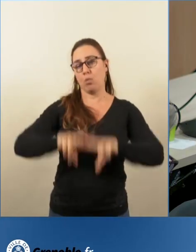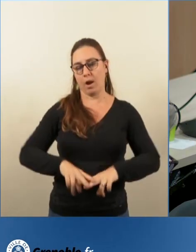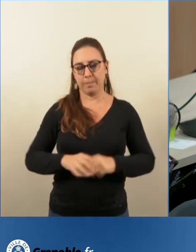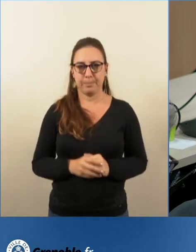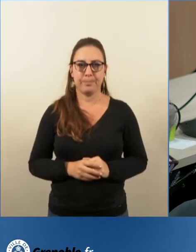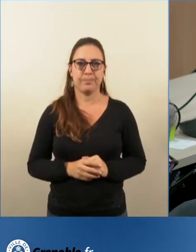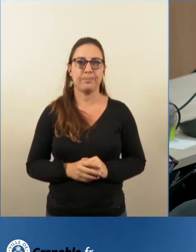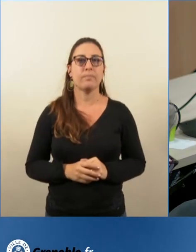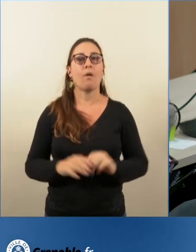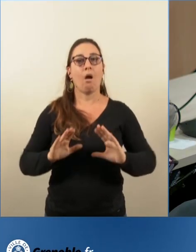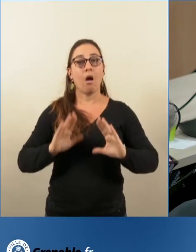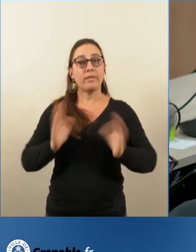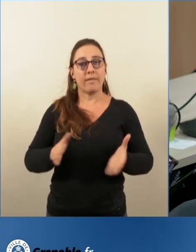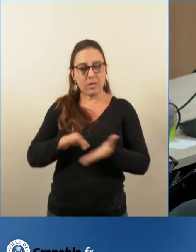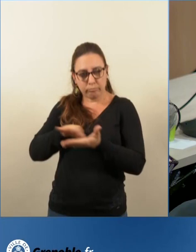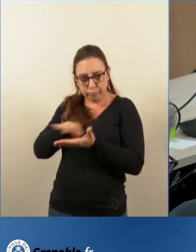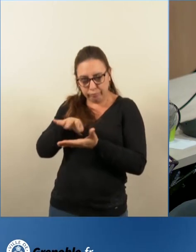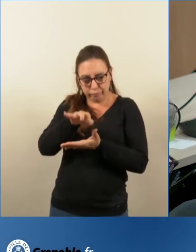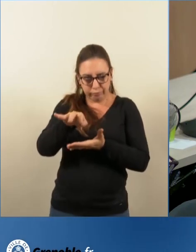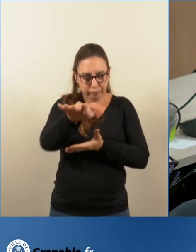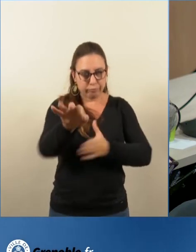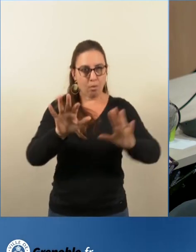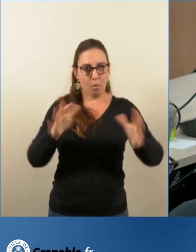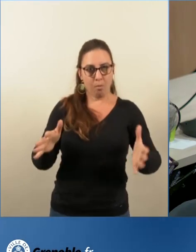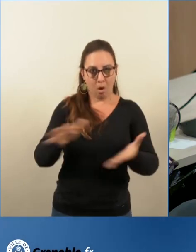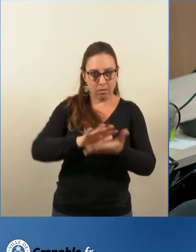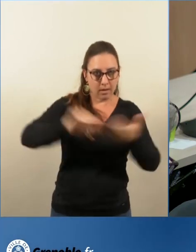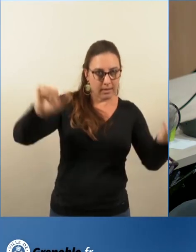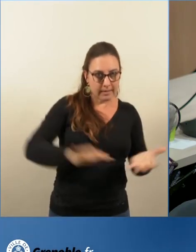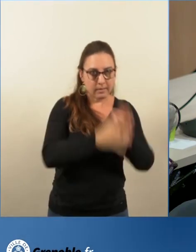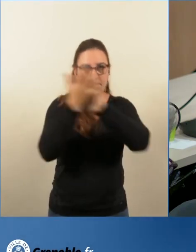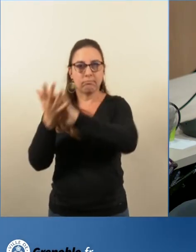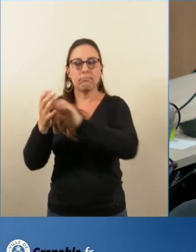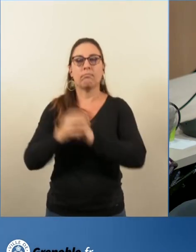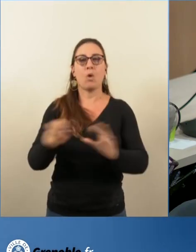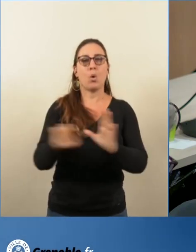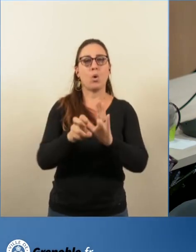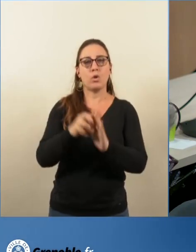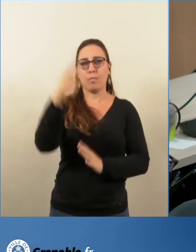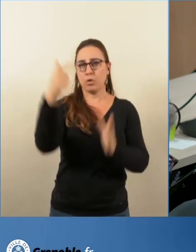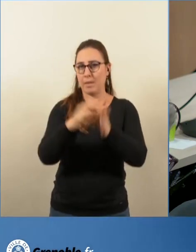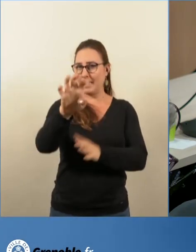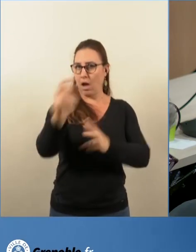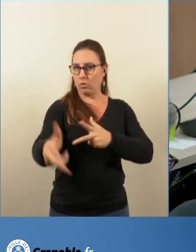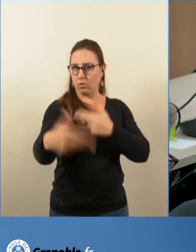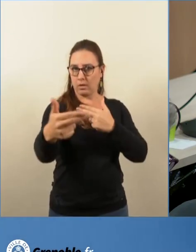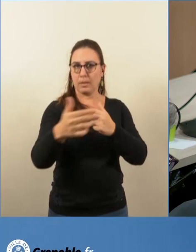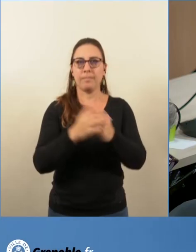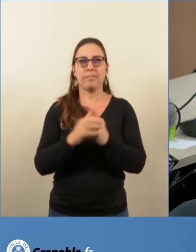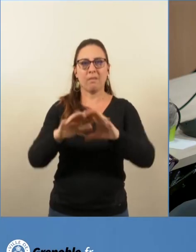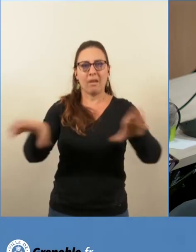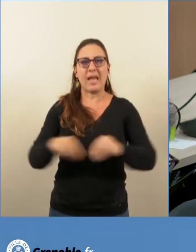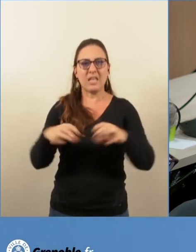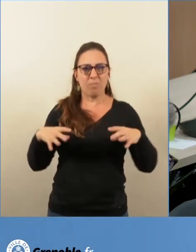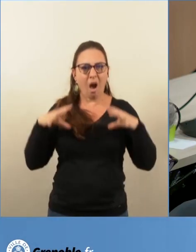défini une nouvelle trajectoire des transitions intitulées Grenoble 2040 portée par toute l'équipe municipale